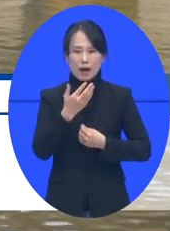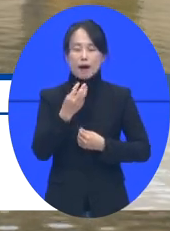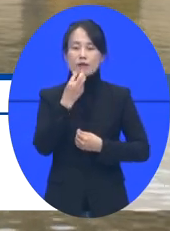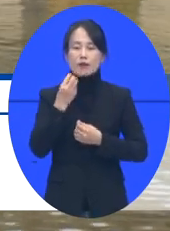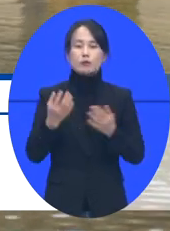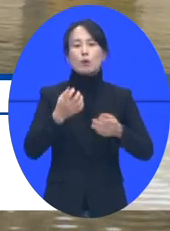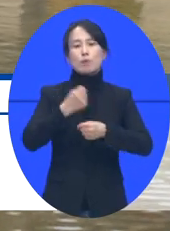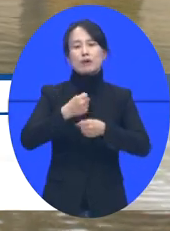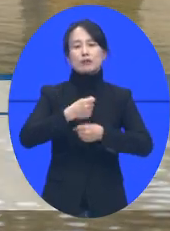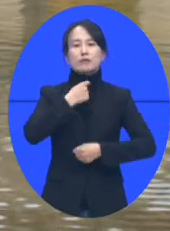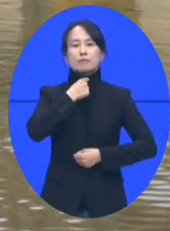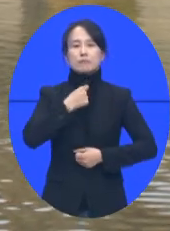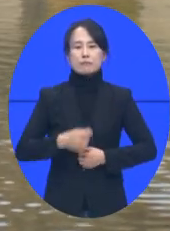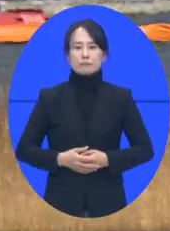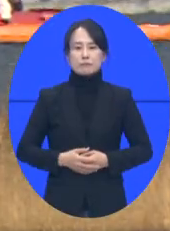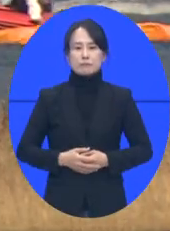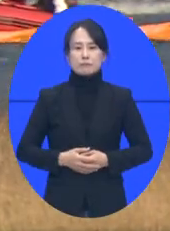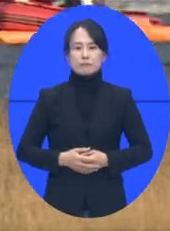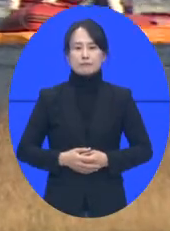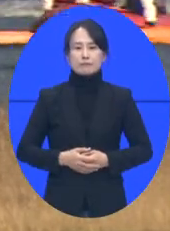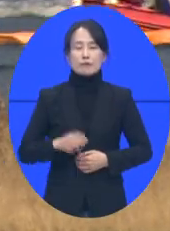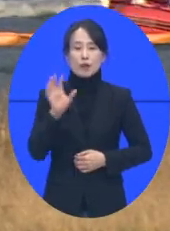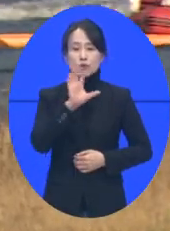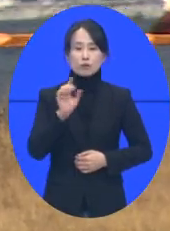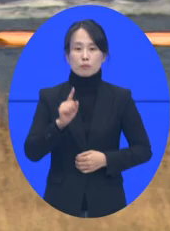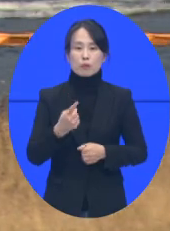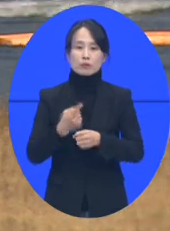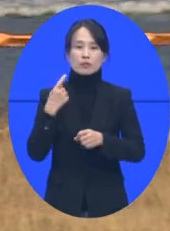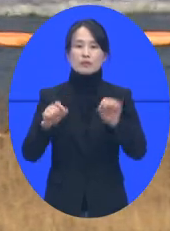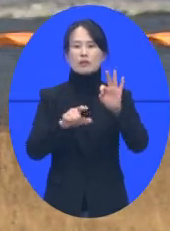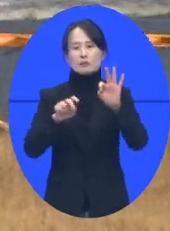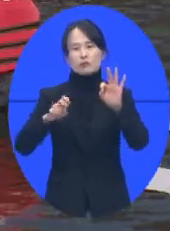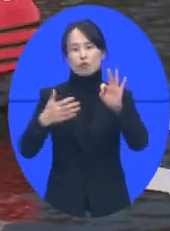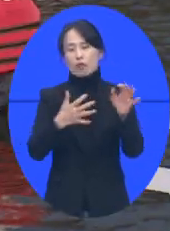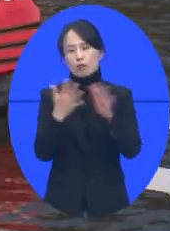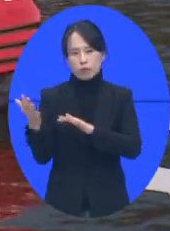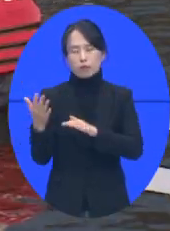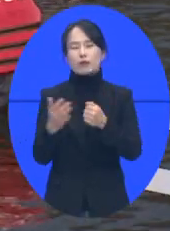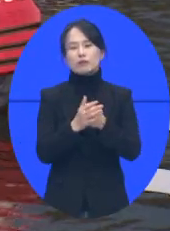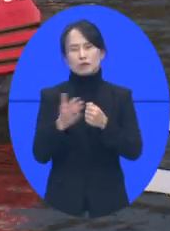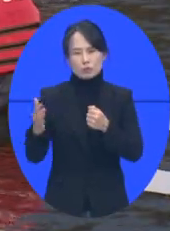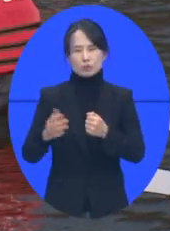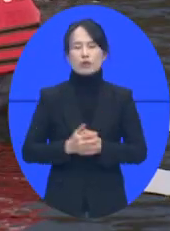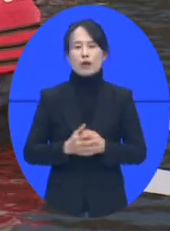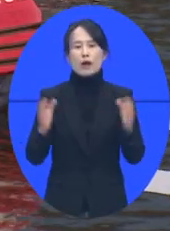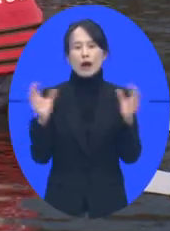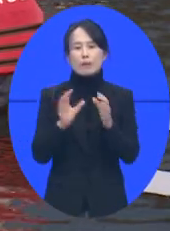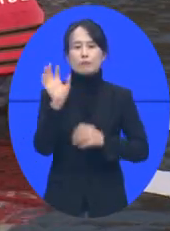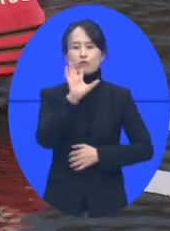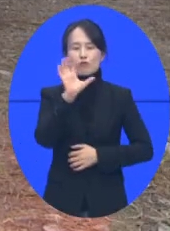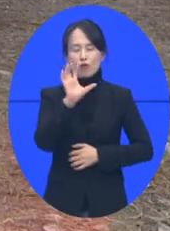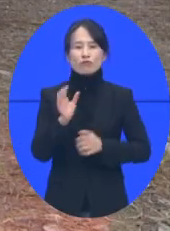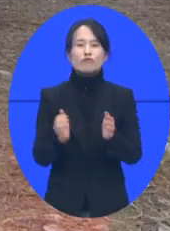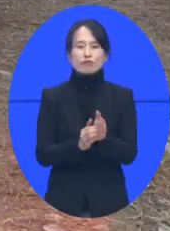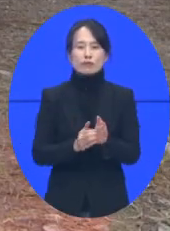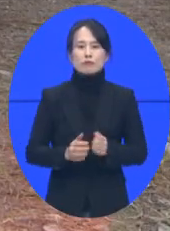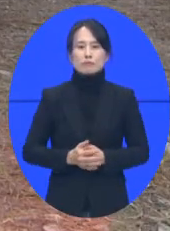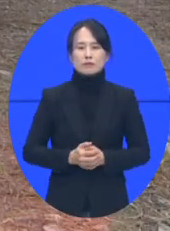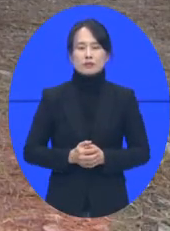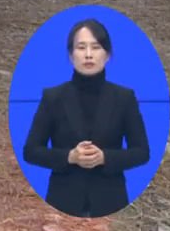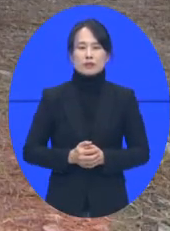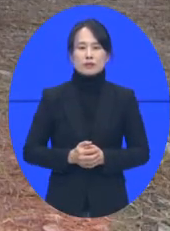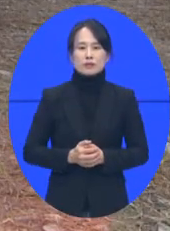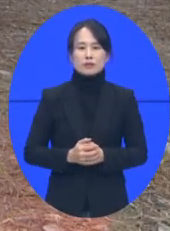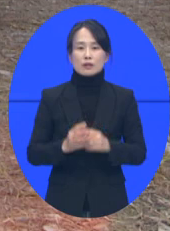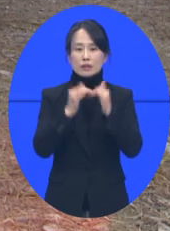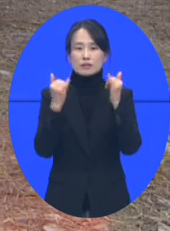있는 경기도를 만들겠습니다 이번 훈련은 지난해 12구 사 이후 추진된 사회재난 합동 훈련입니다 돈는 첫